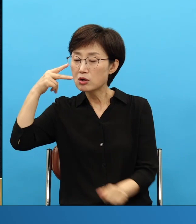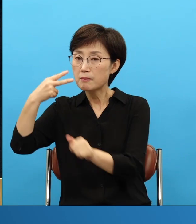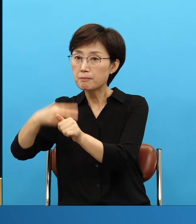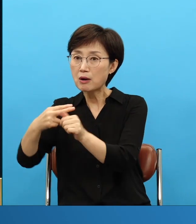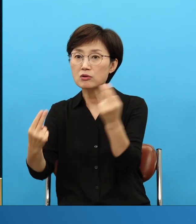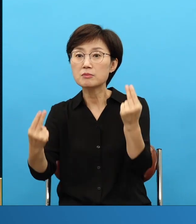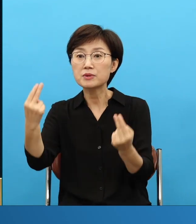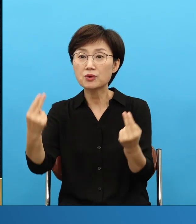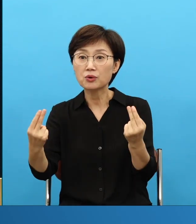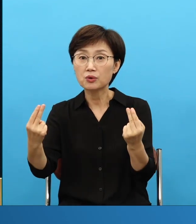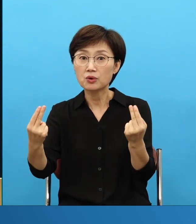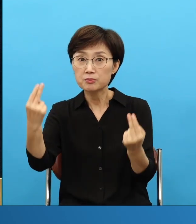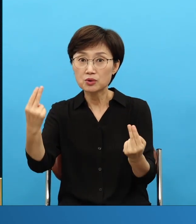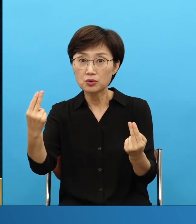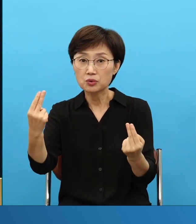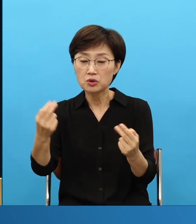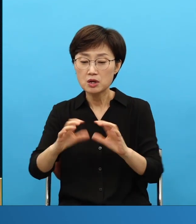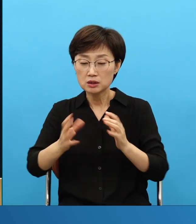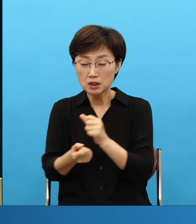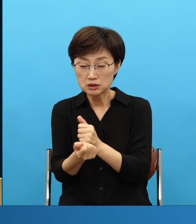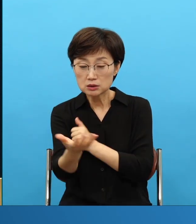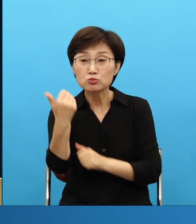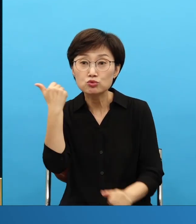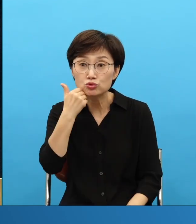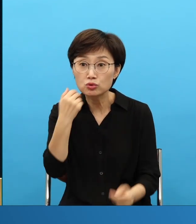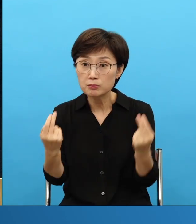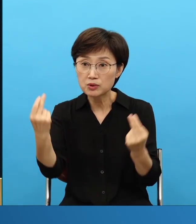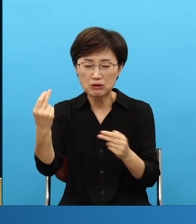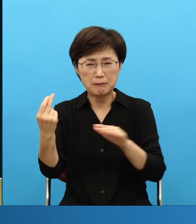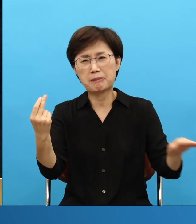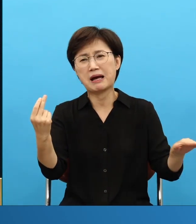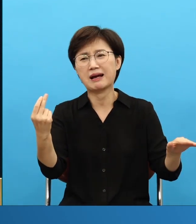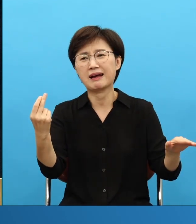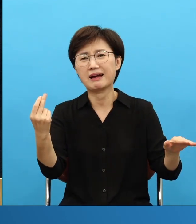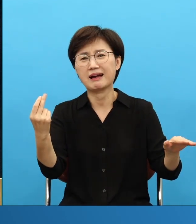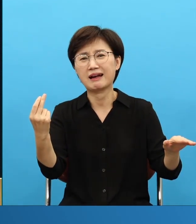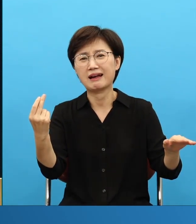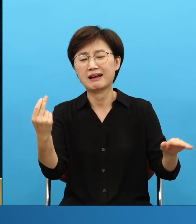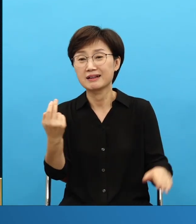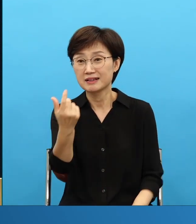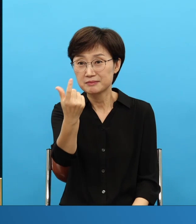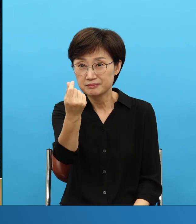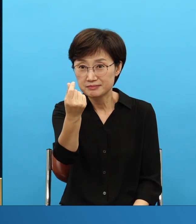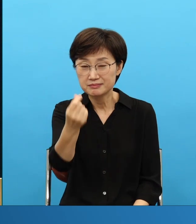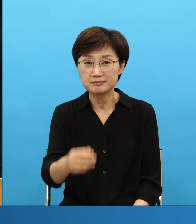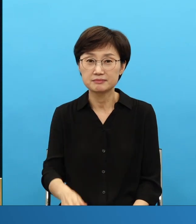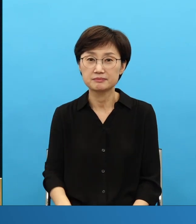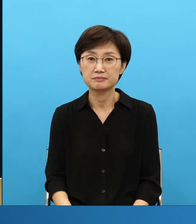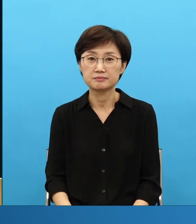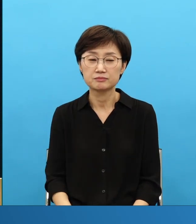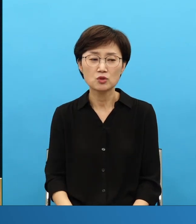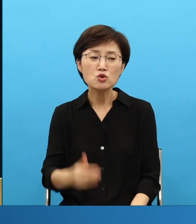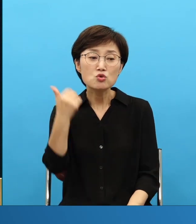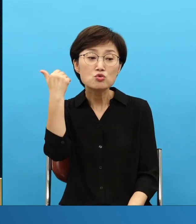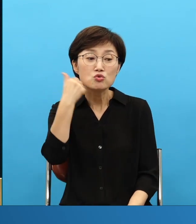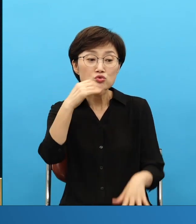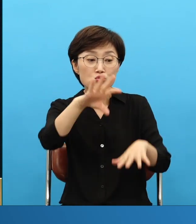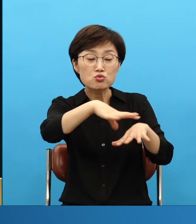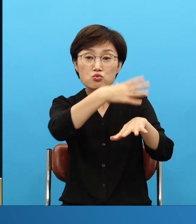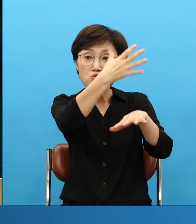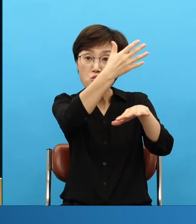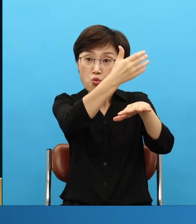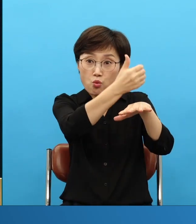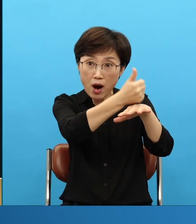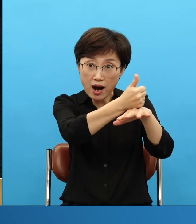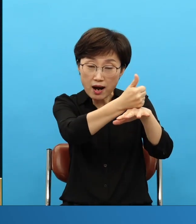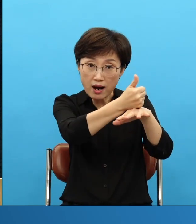비교가 안 됩니다. You can't even begin to compare the two. 어느 왕이 준 영향력이 바울보다